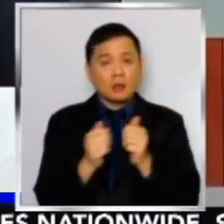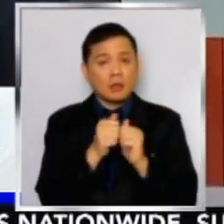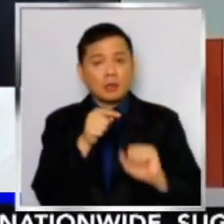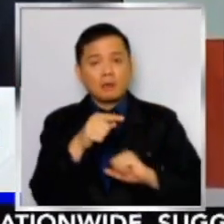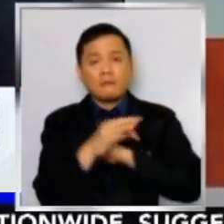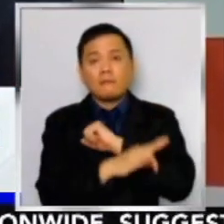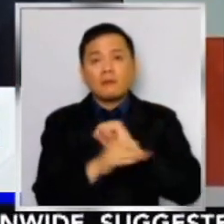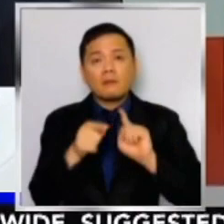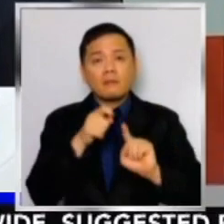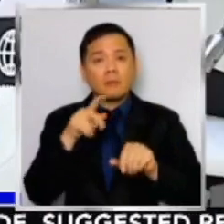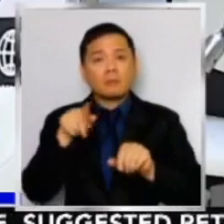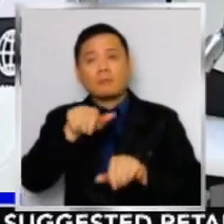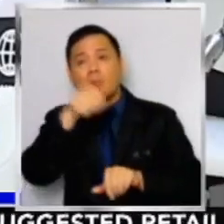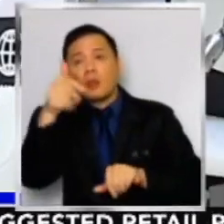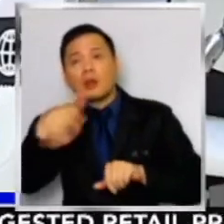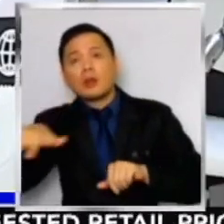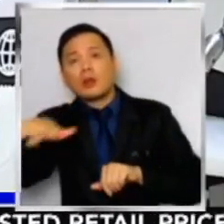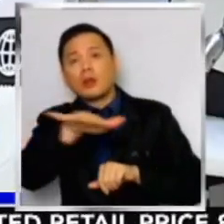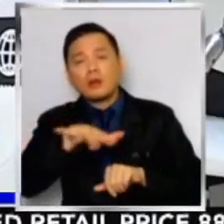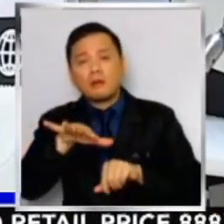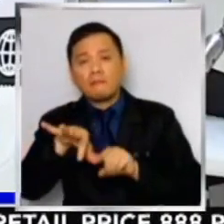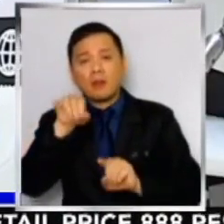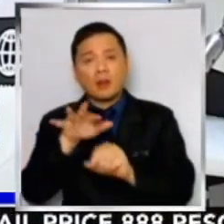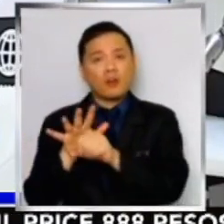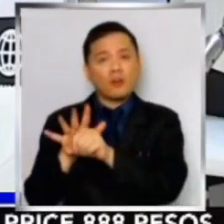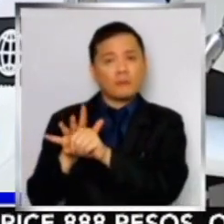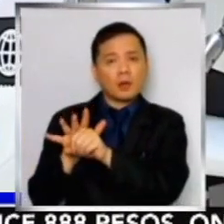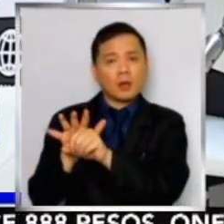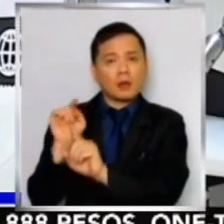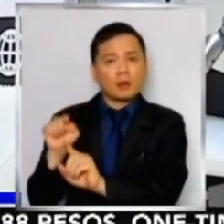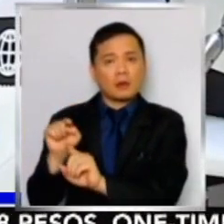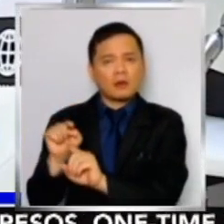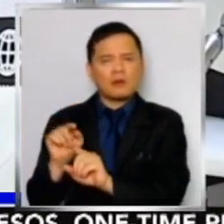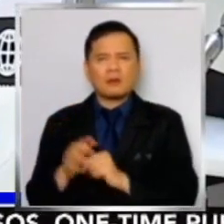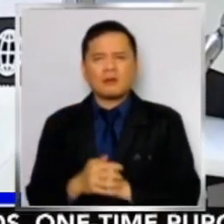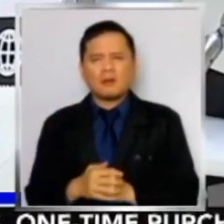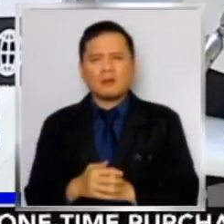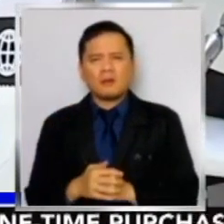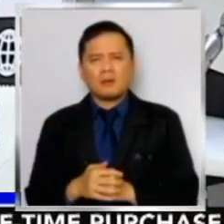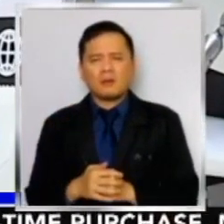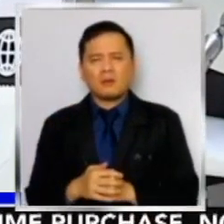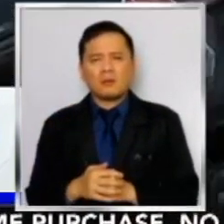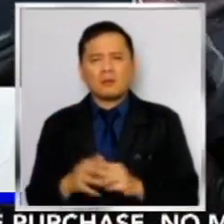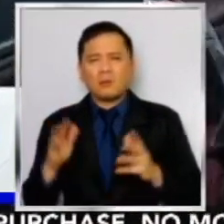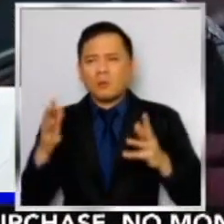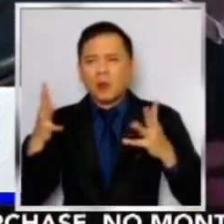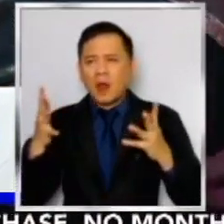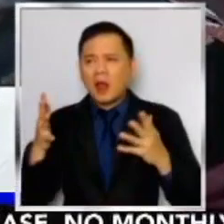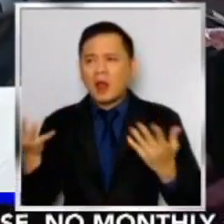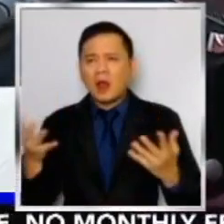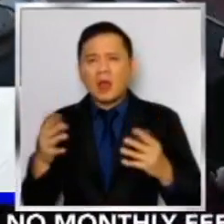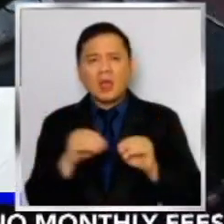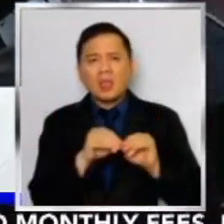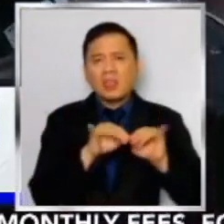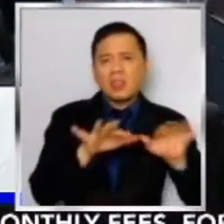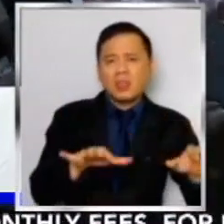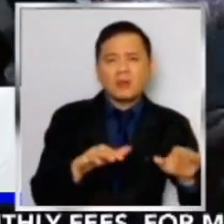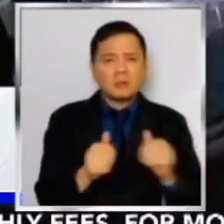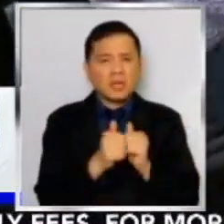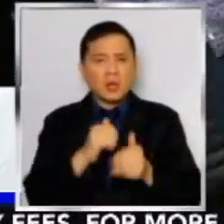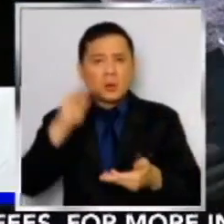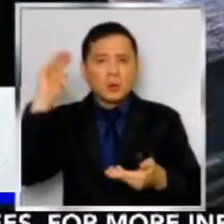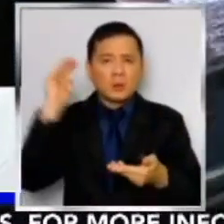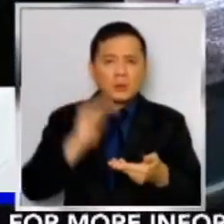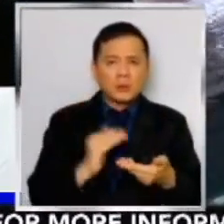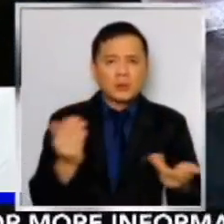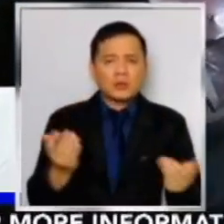been detected with this Omicron variant, wala pong naging forward transmission. Mababa po ang kaso ng ating mga